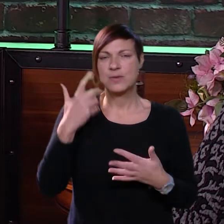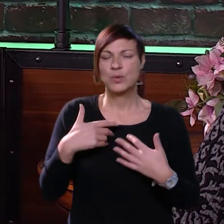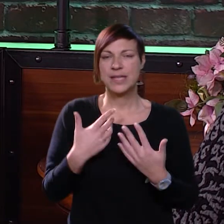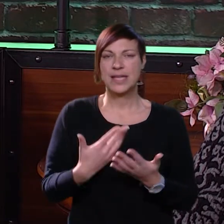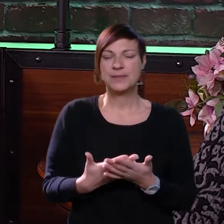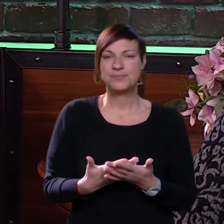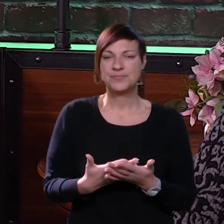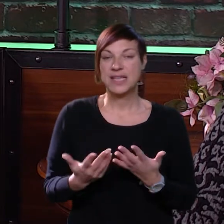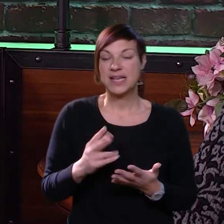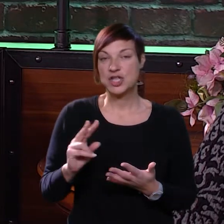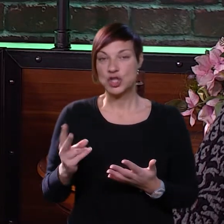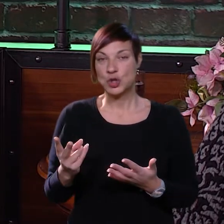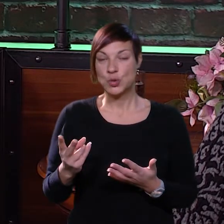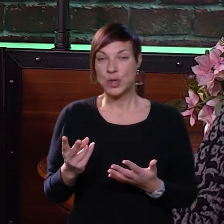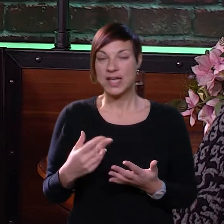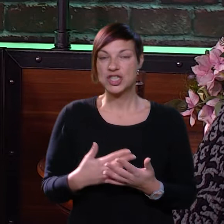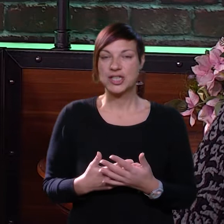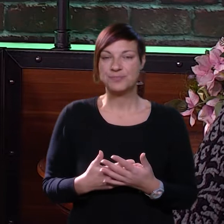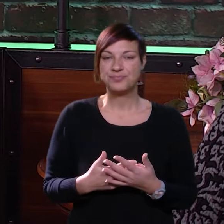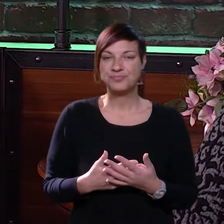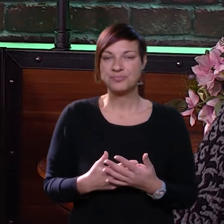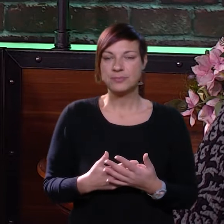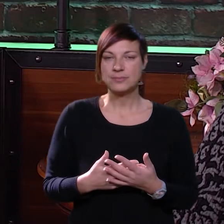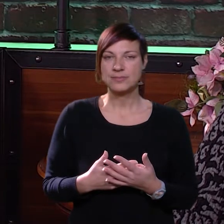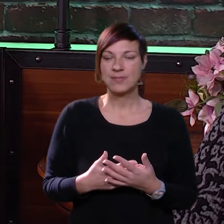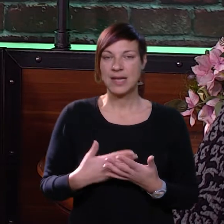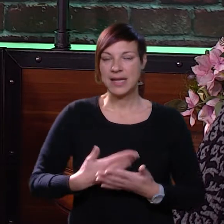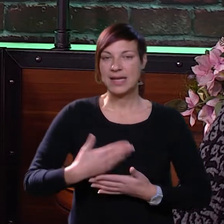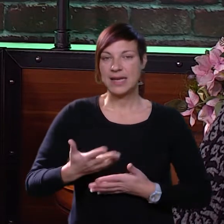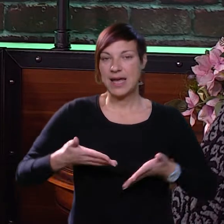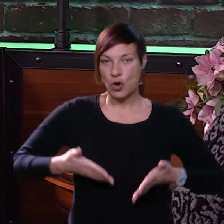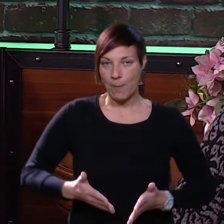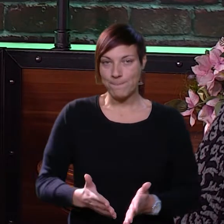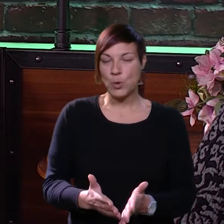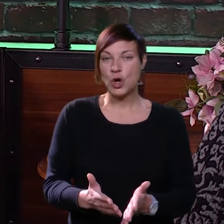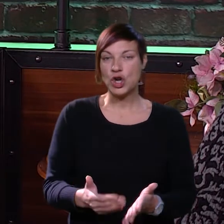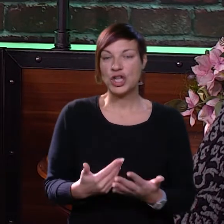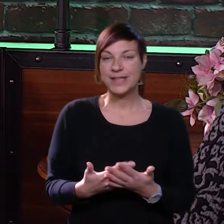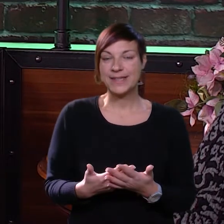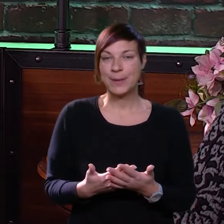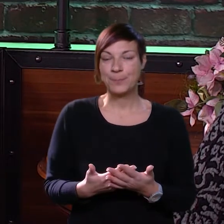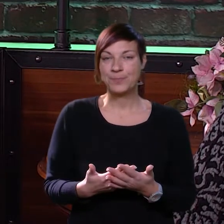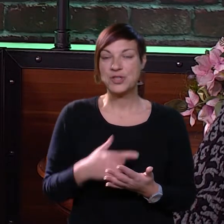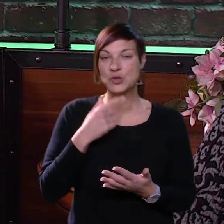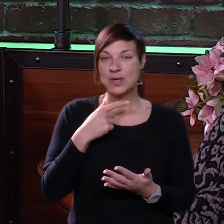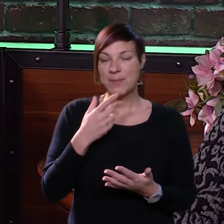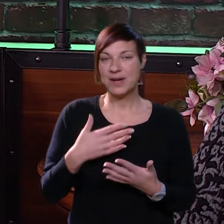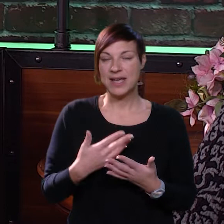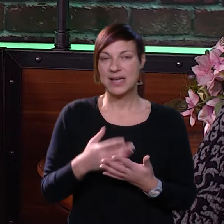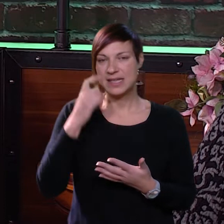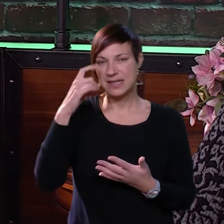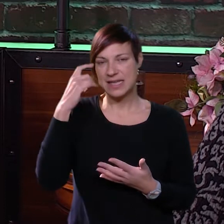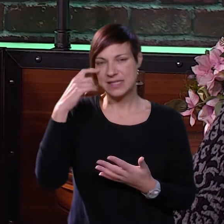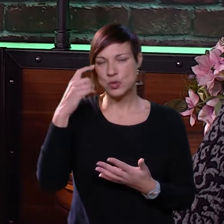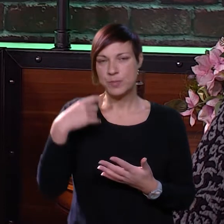da je nešto drugačije. Jer, i onda nakon poroda su nam rekli